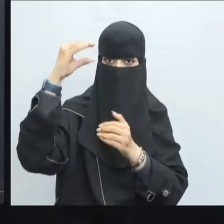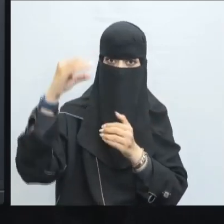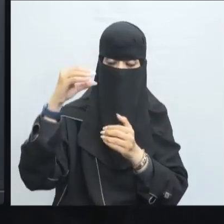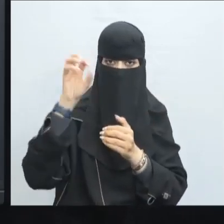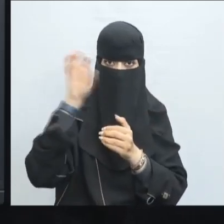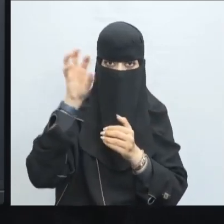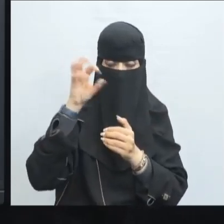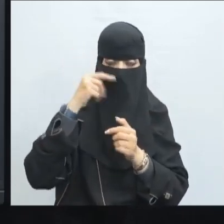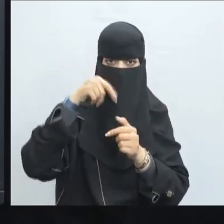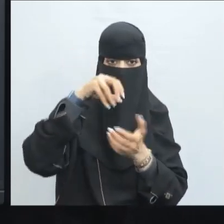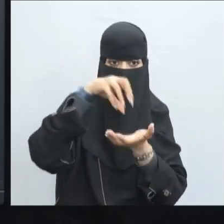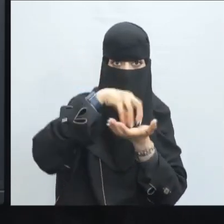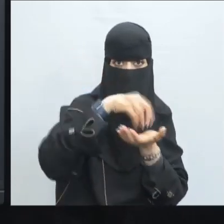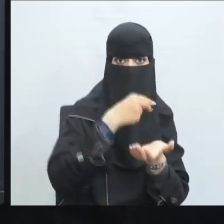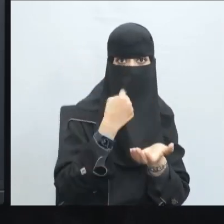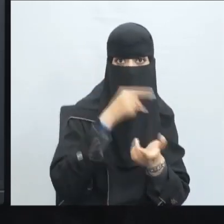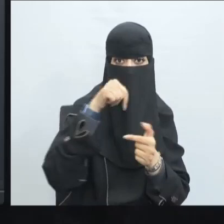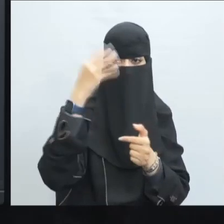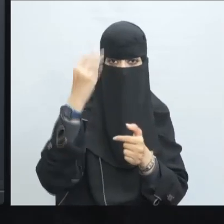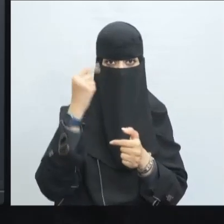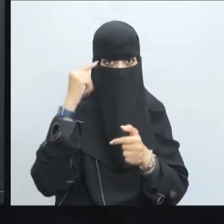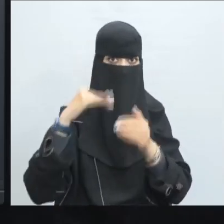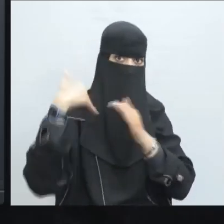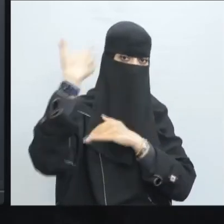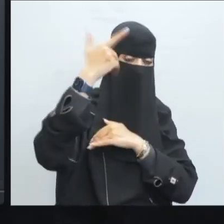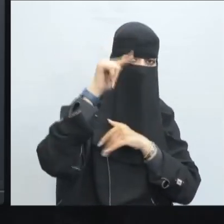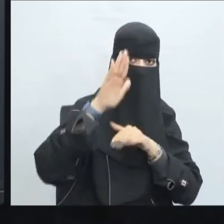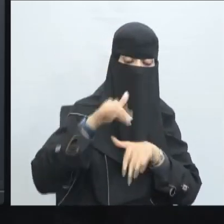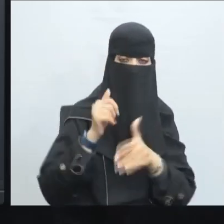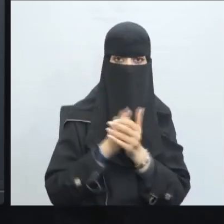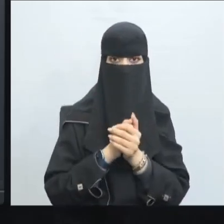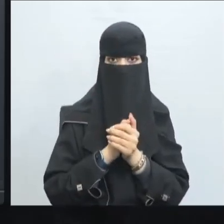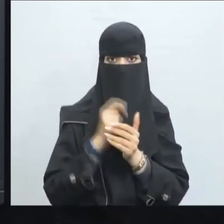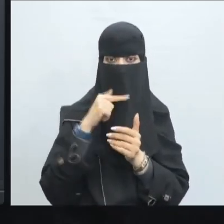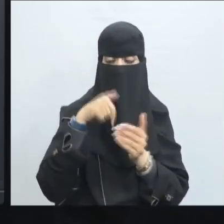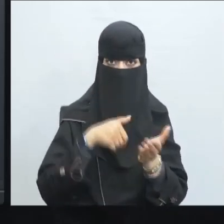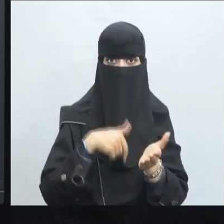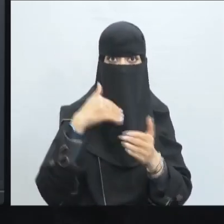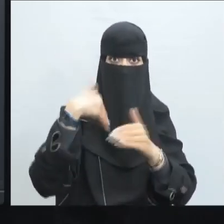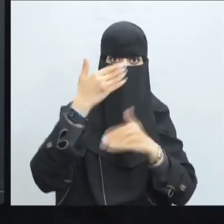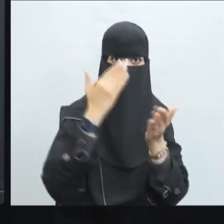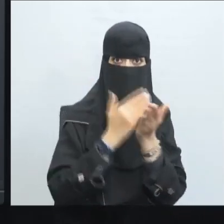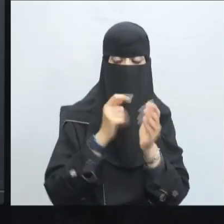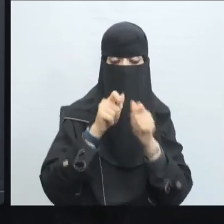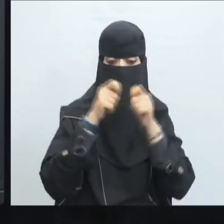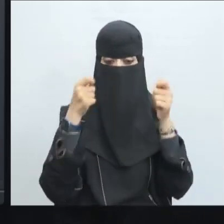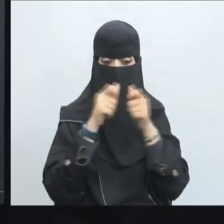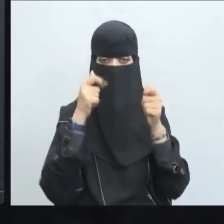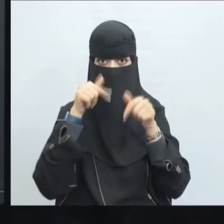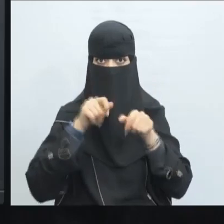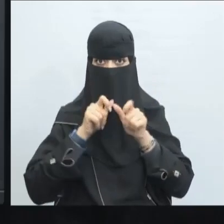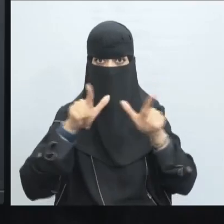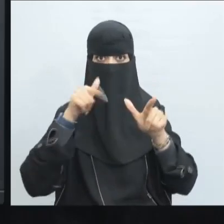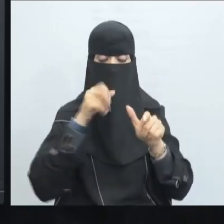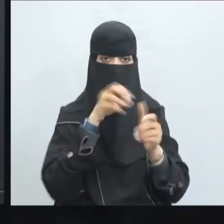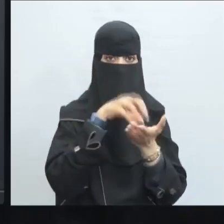او في القطاع تحسب حساب هذا الامر ويكون لديه تصور كذلك هنالك اصدارات ومنشورات تظهر من قبل